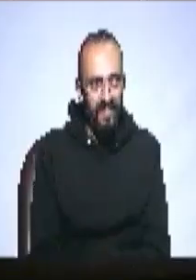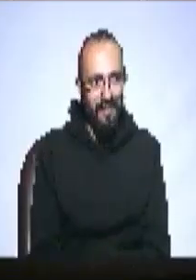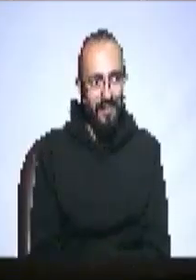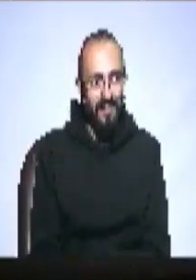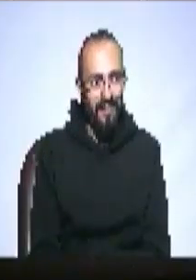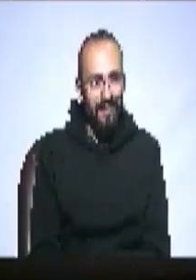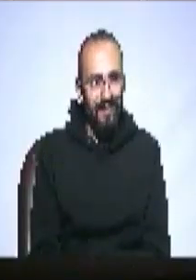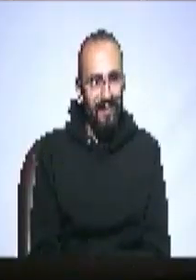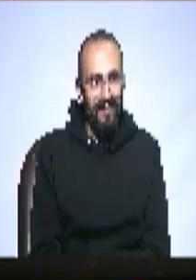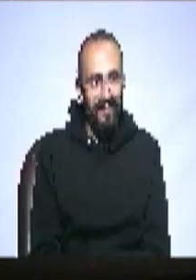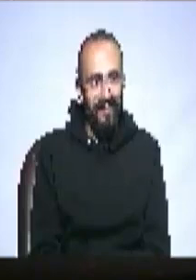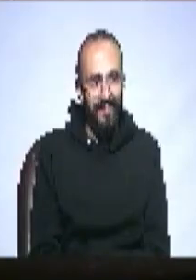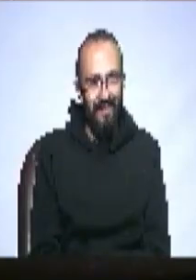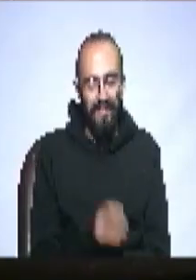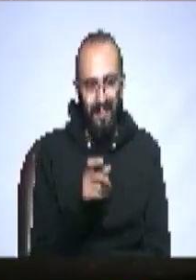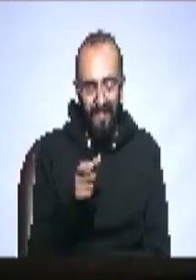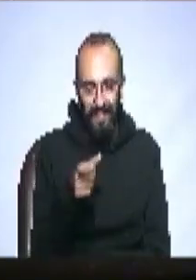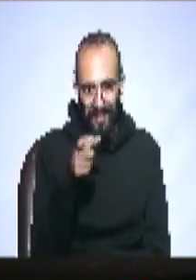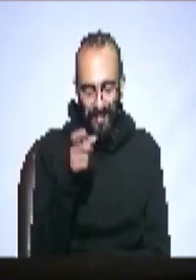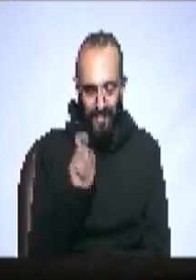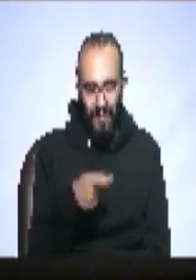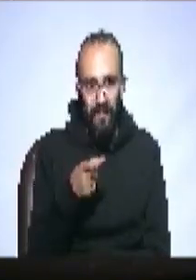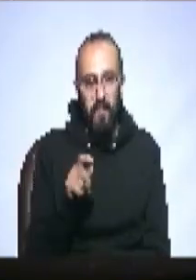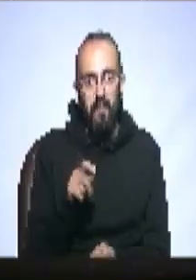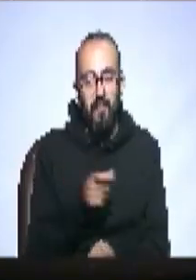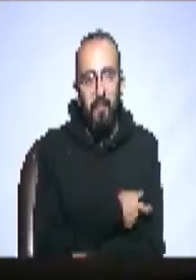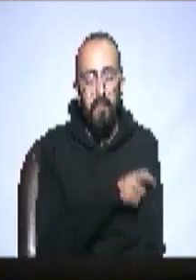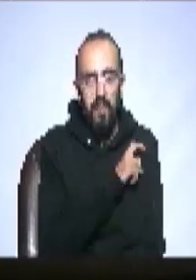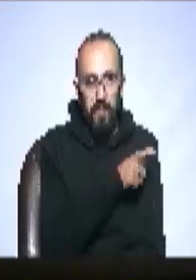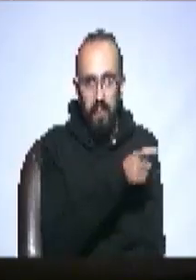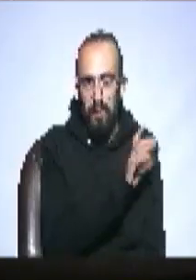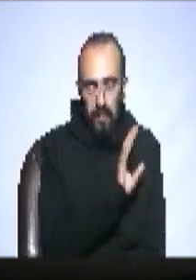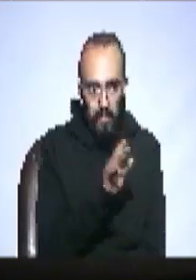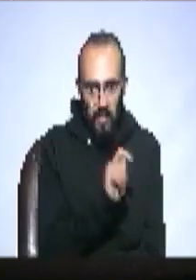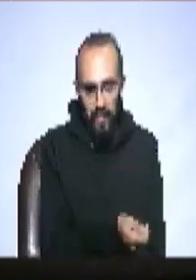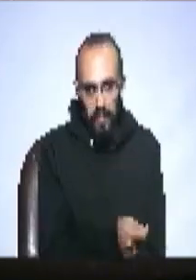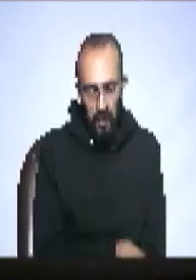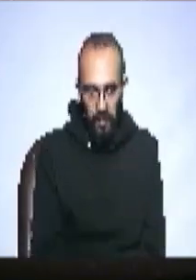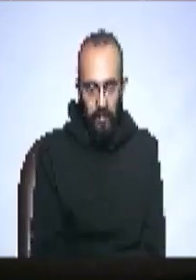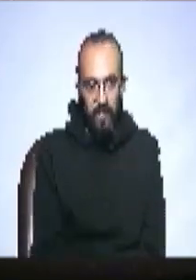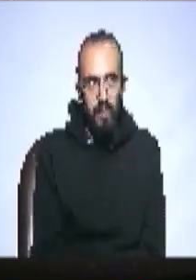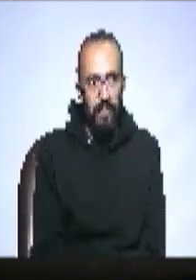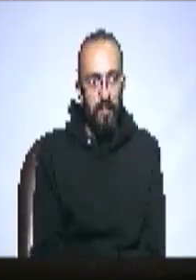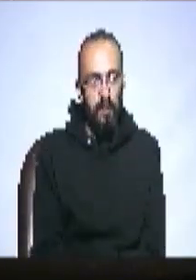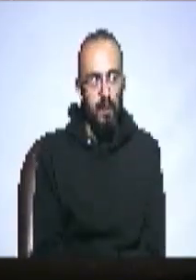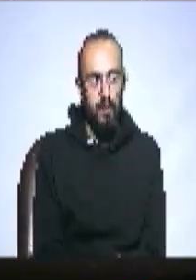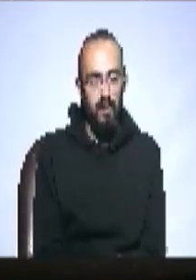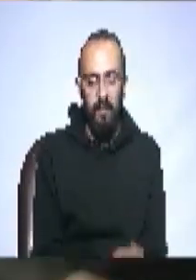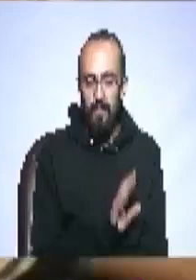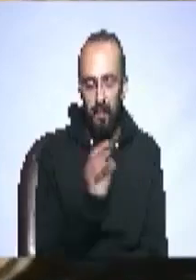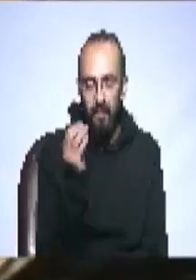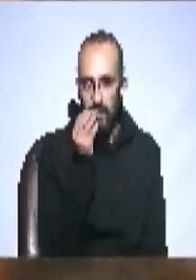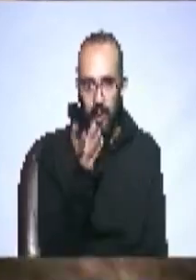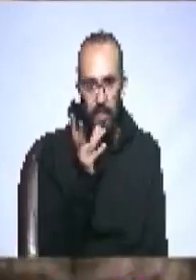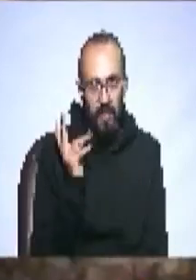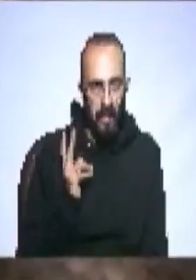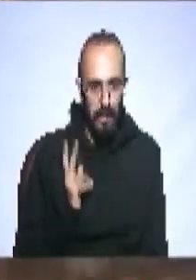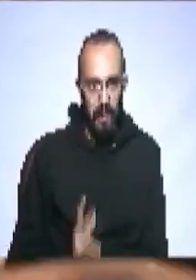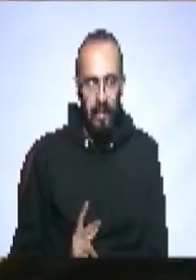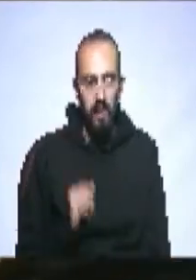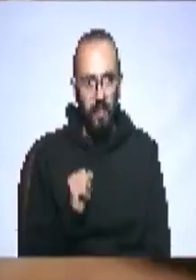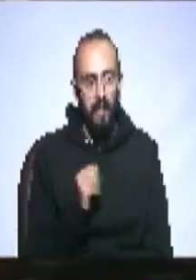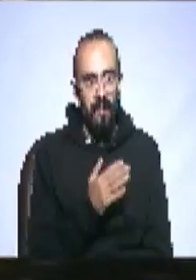الطبق ده بتاعك انت. صينية البطاطس خلصت، انا طفيت عليها، بس انا عايز اجيبها. هتشوفوها دلوقتي حاجة ولا في الاحلام